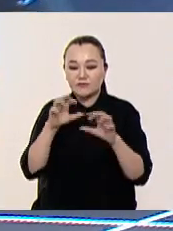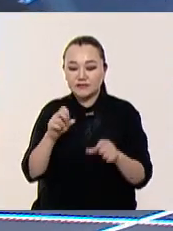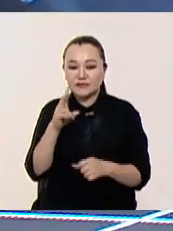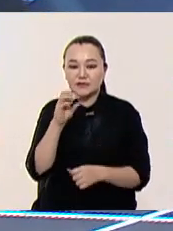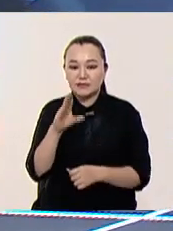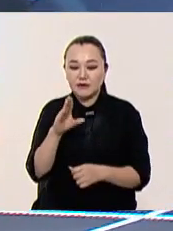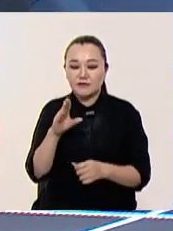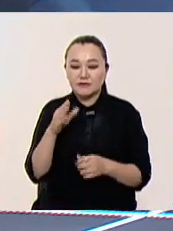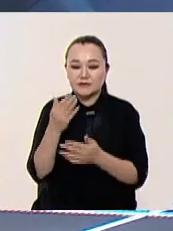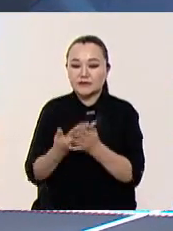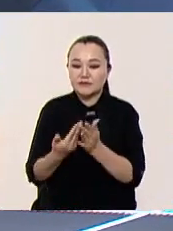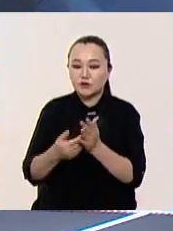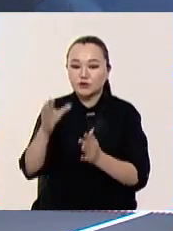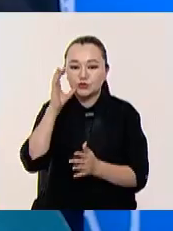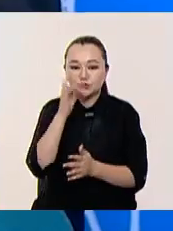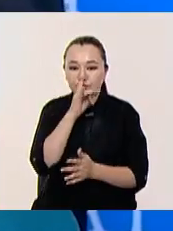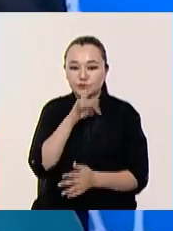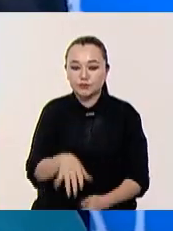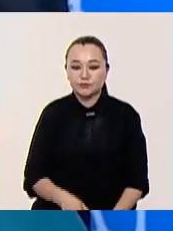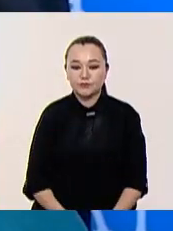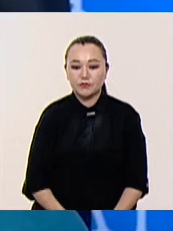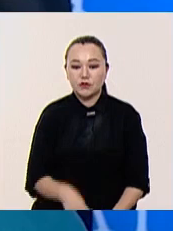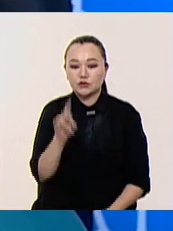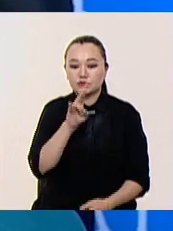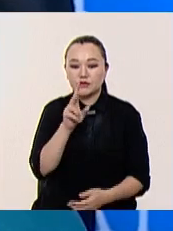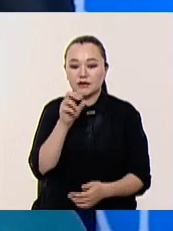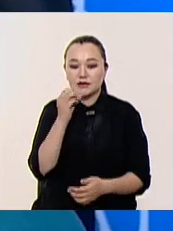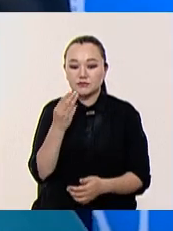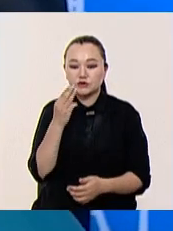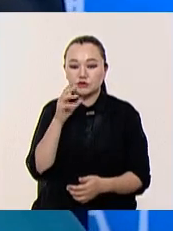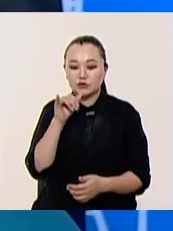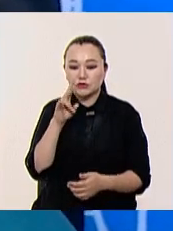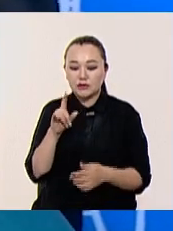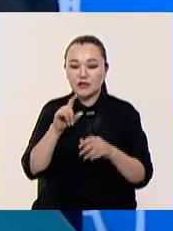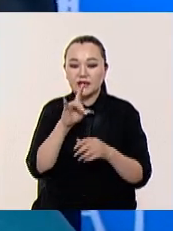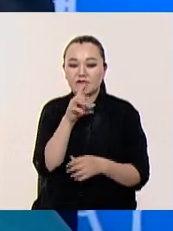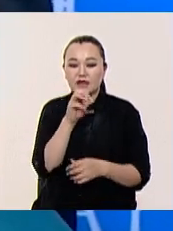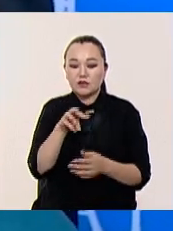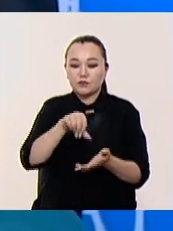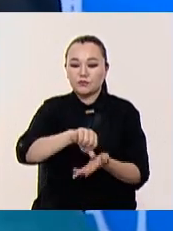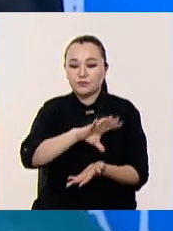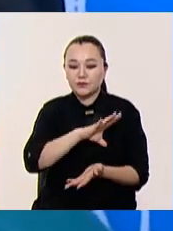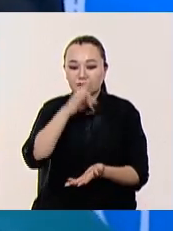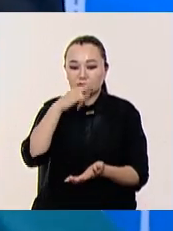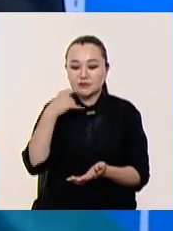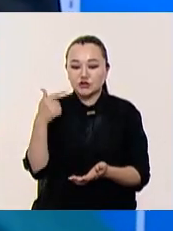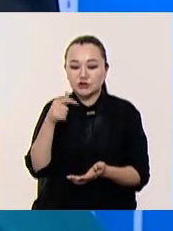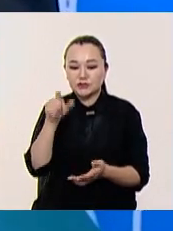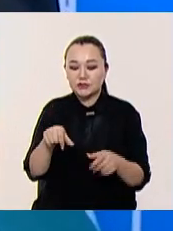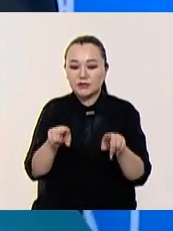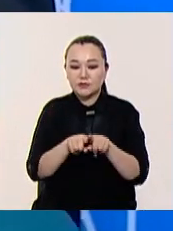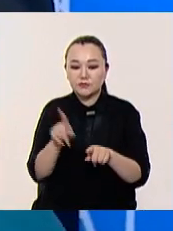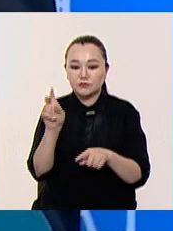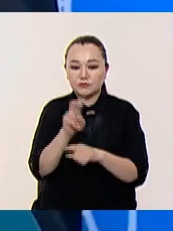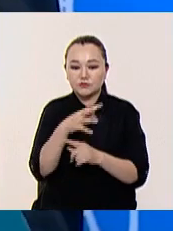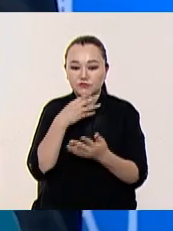Назарбаевпен кеңеспейді деді. Нұрсұлтан Әбішұлы референдум болған кезде Қазақстан азаматы ретінде референдумға